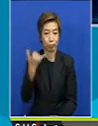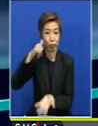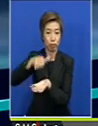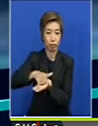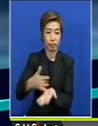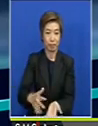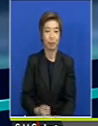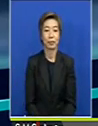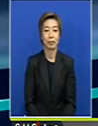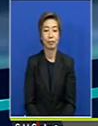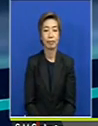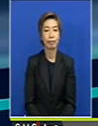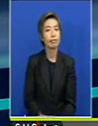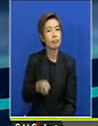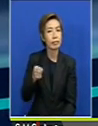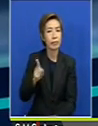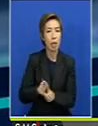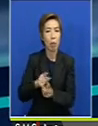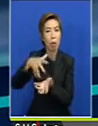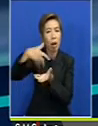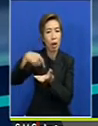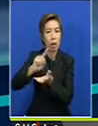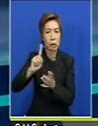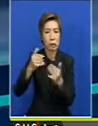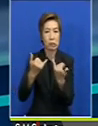ครับ ก็เป็นบรรยากาศที่ตอนนั้นที่จะ